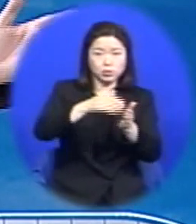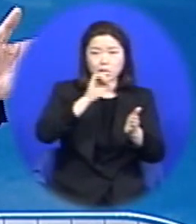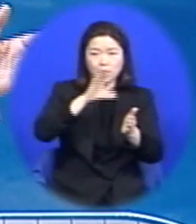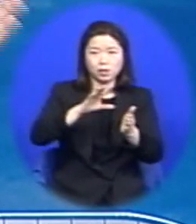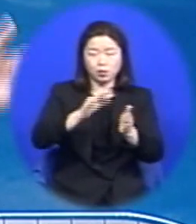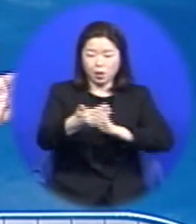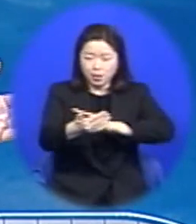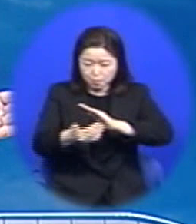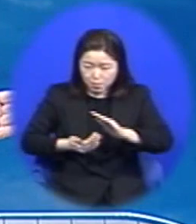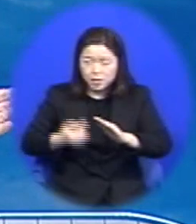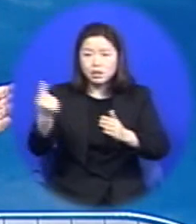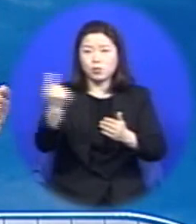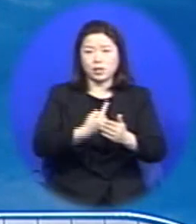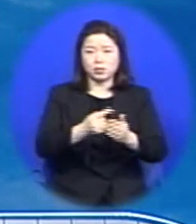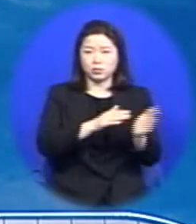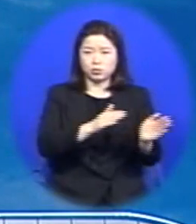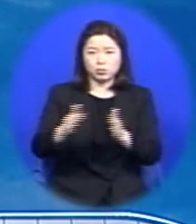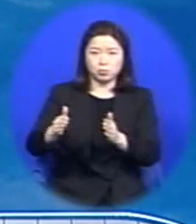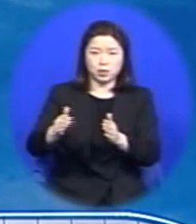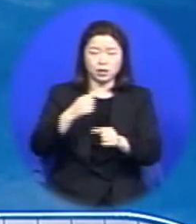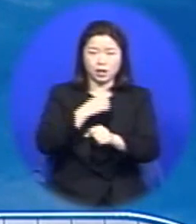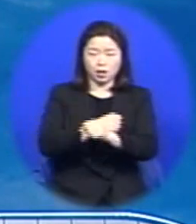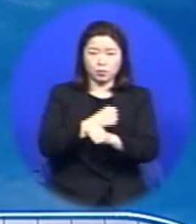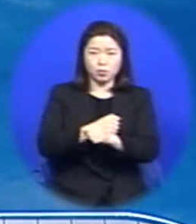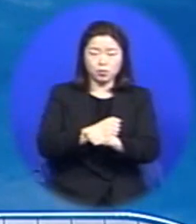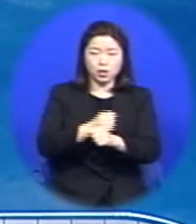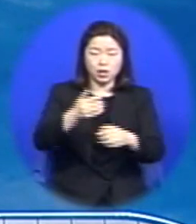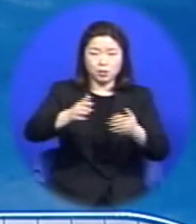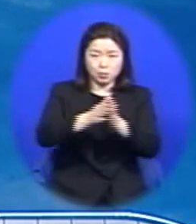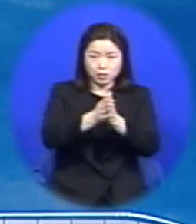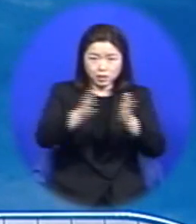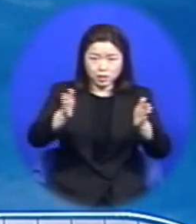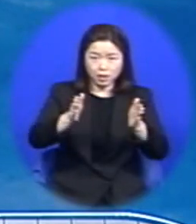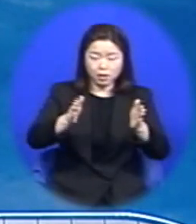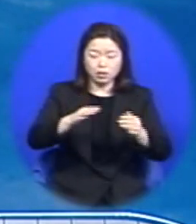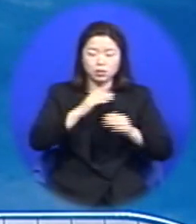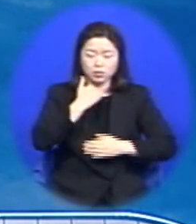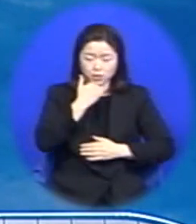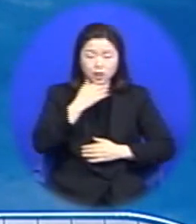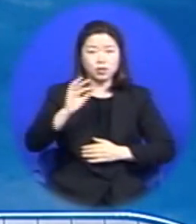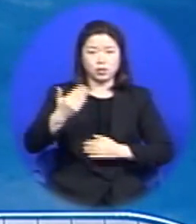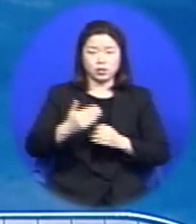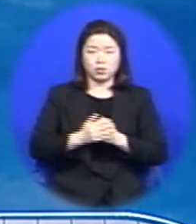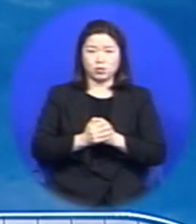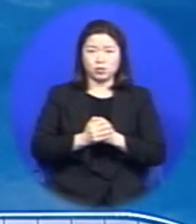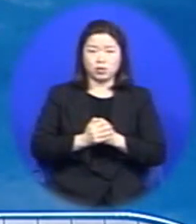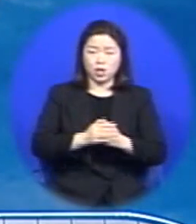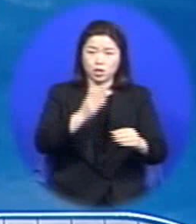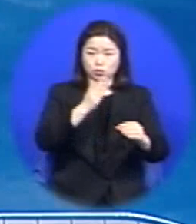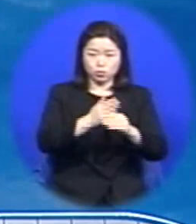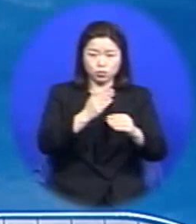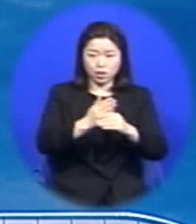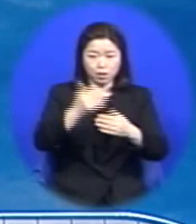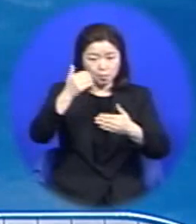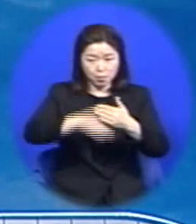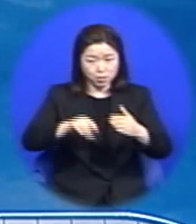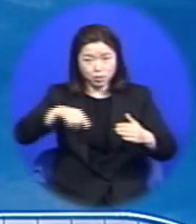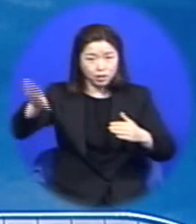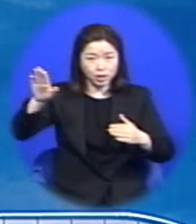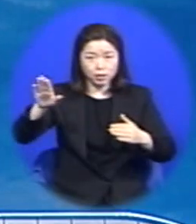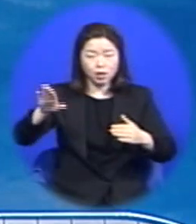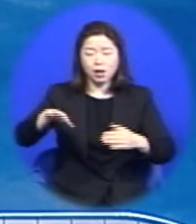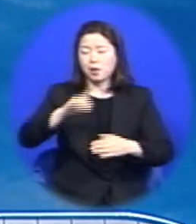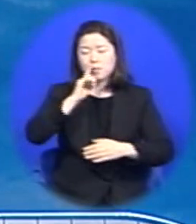미리 와서 준비하고 이제 막이 올라가기를 기다려야 되죠. 중간에 빠져나간다는 건 말도 안